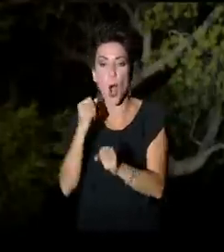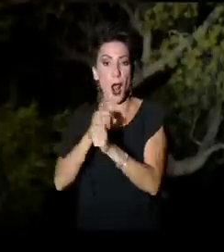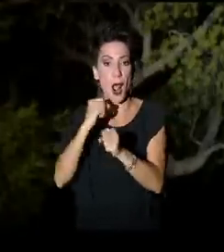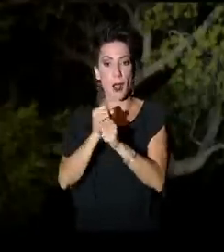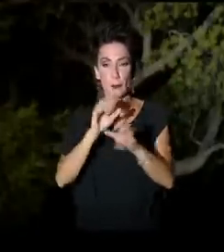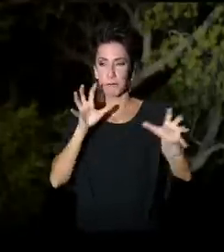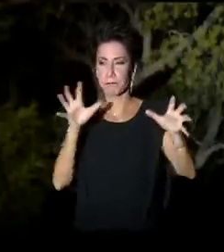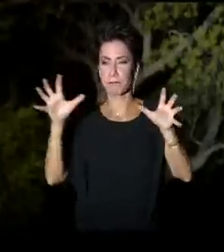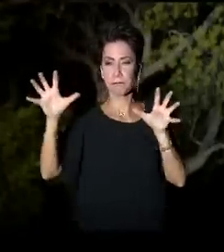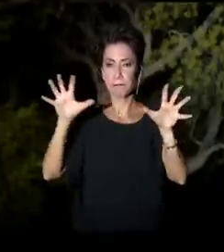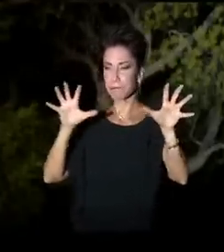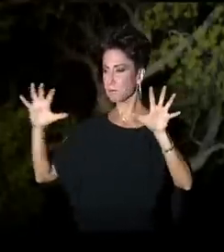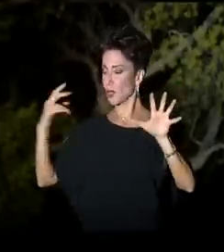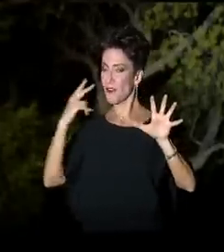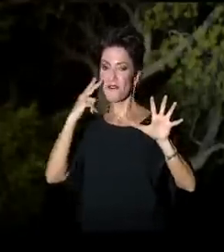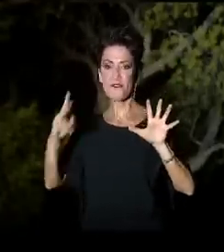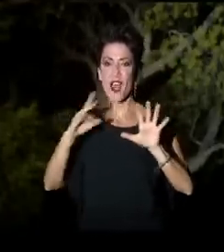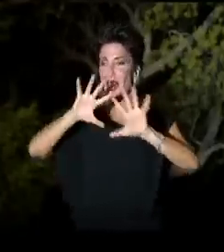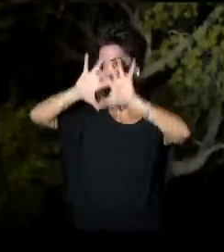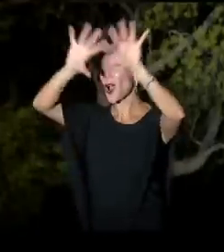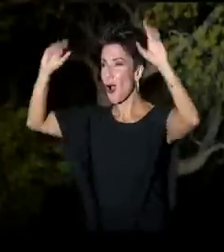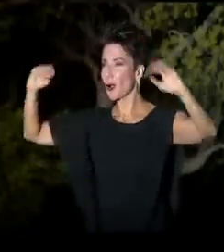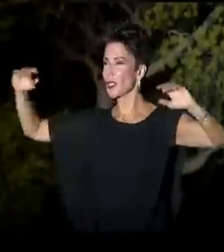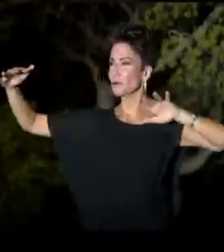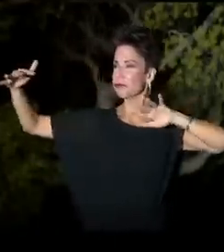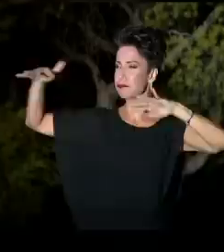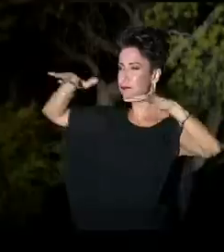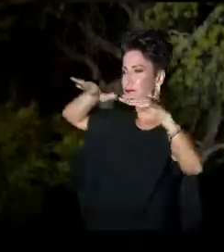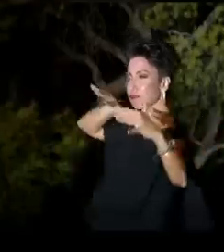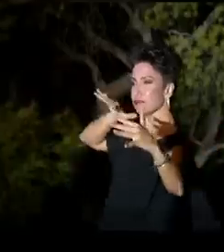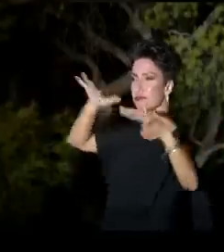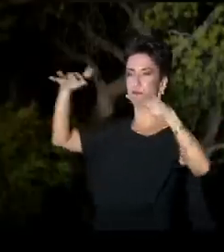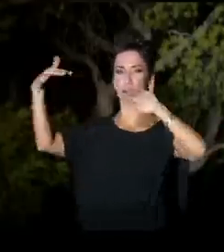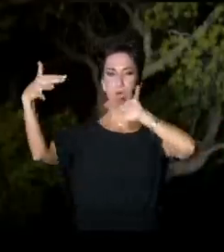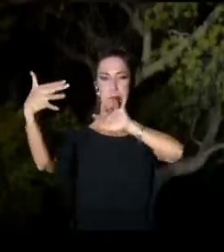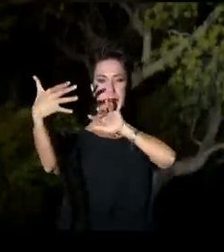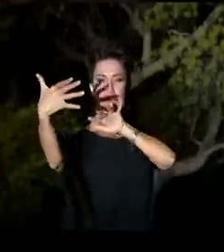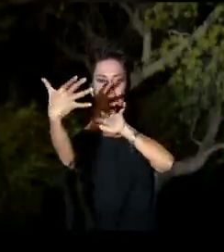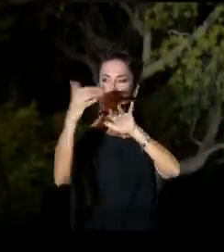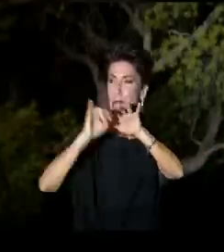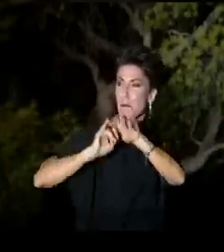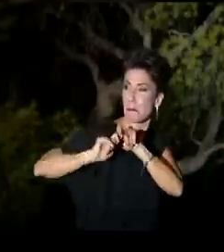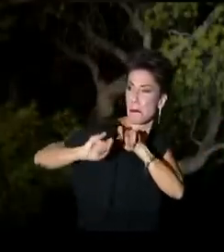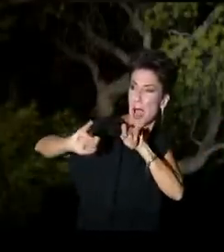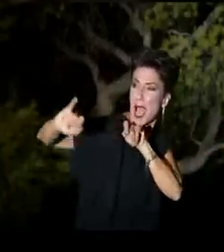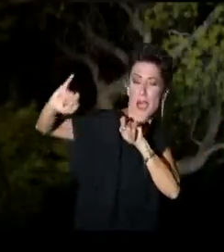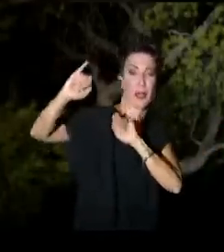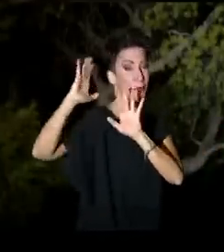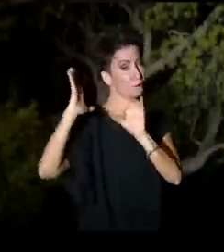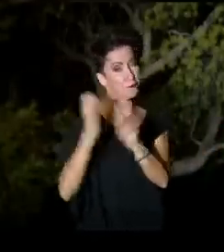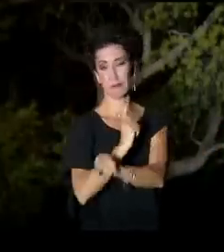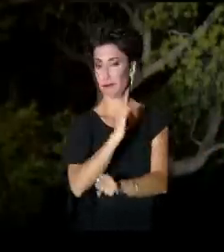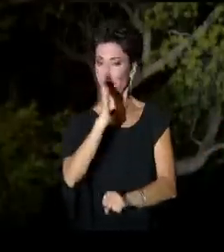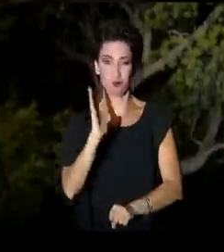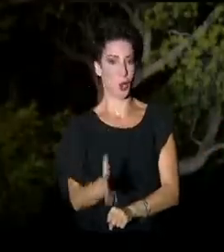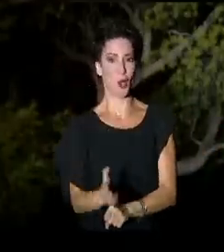και η γεωμετρία κάθε μέρους του συνόλου από οποιοδήποτε σημείο θέασης και απόστασης. Όμως το έργο του φωτισμού δεν περιορίστηκε στο αισθητικό